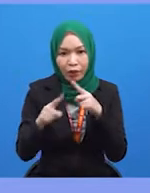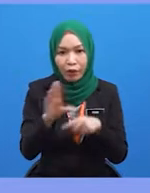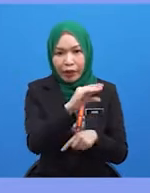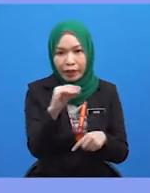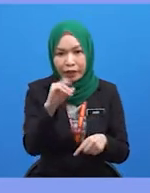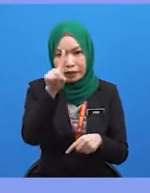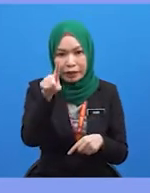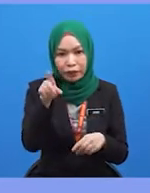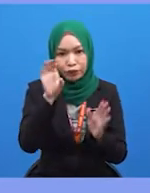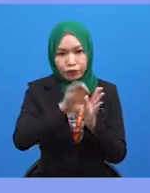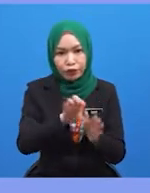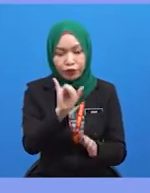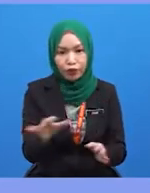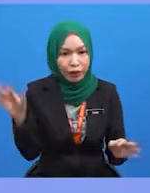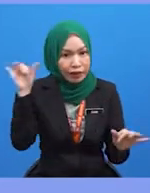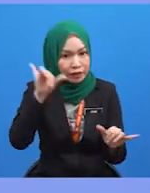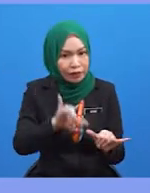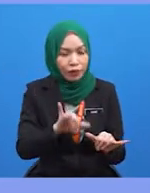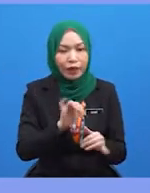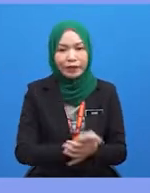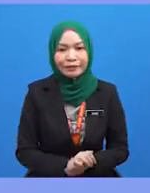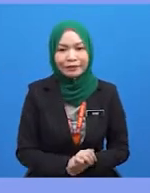dan satu contoh yang bersesuaian.